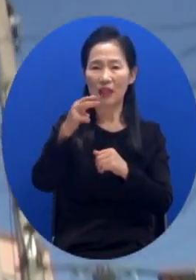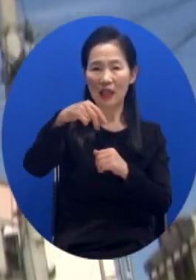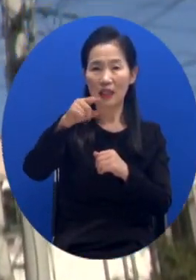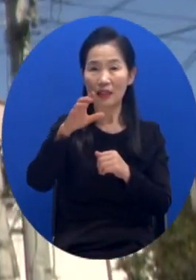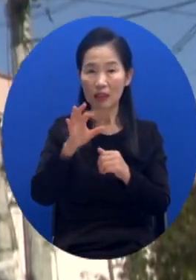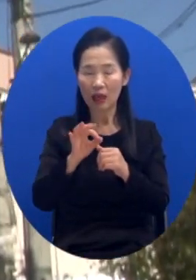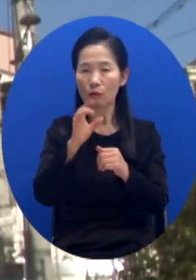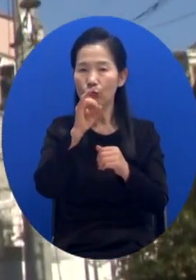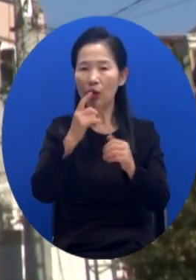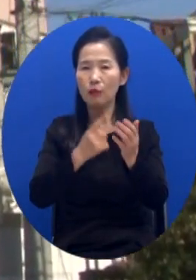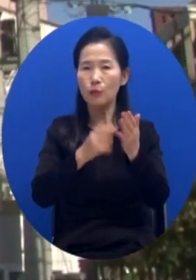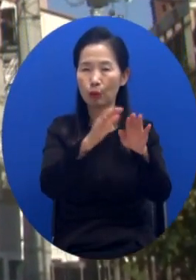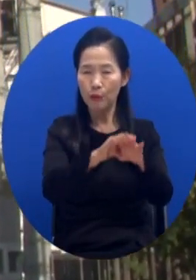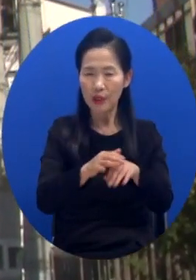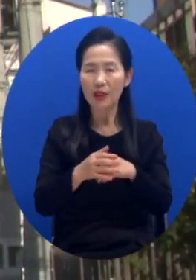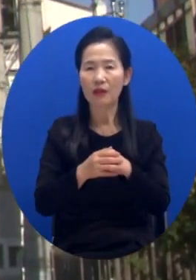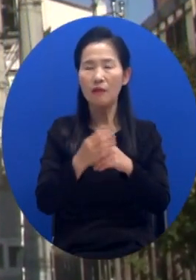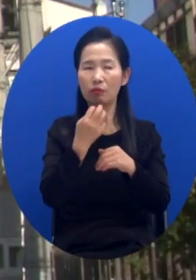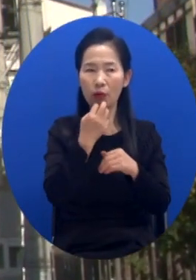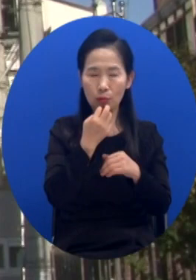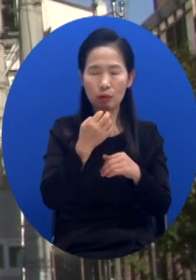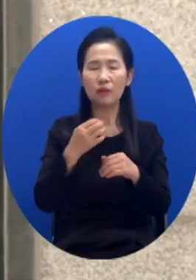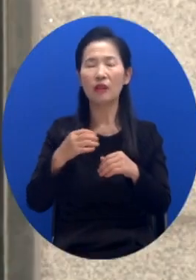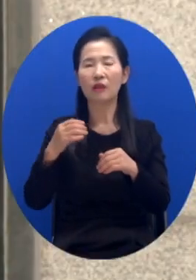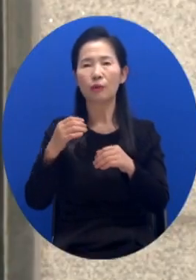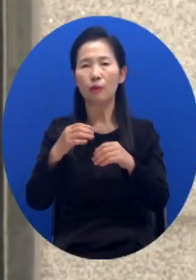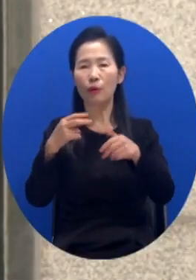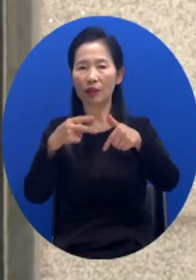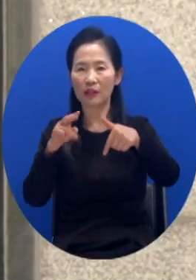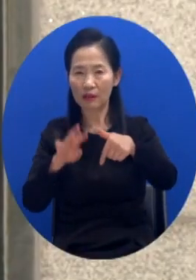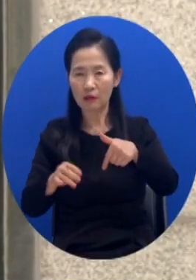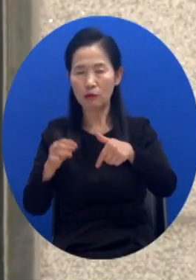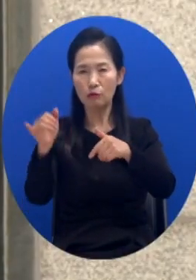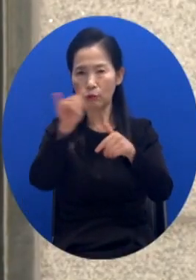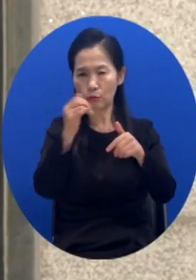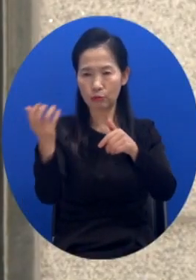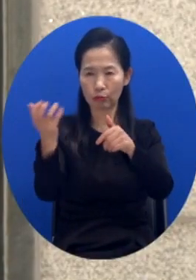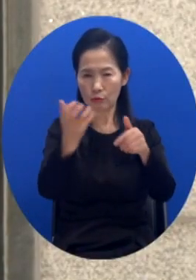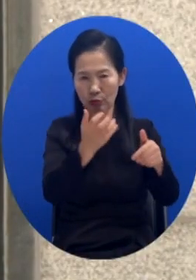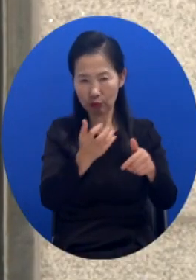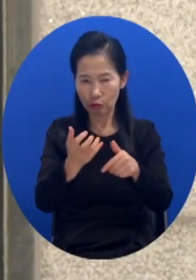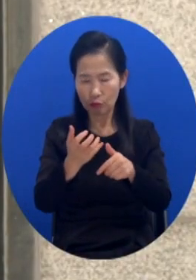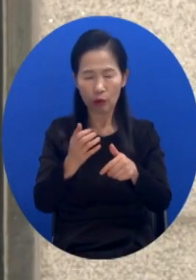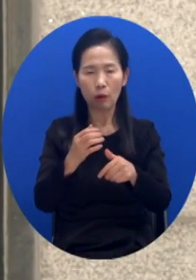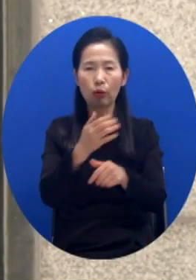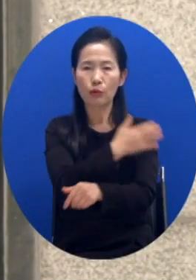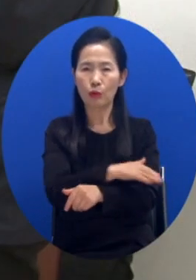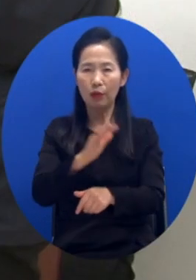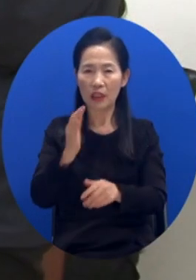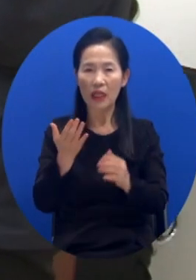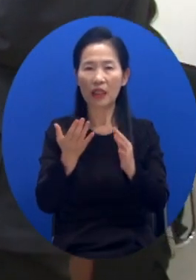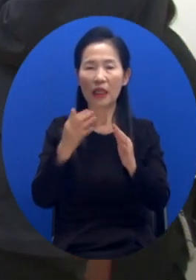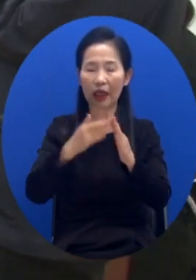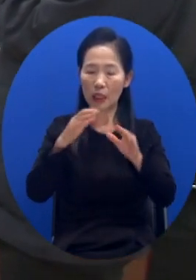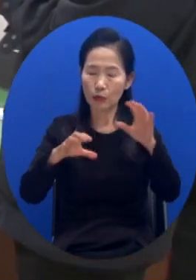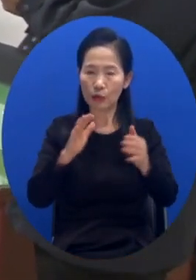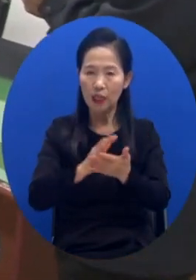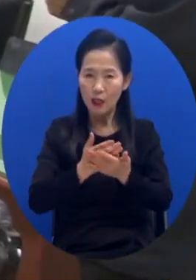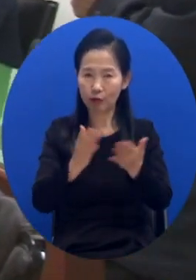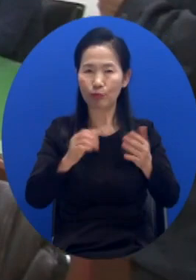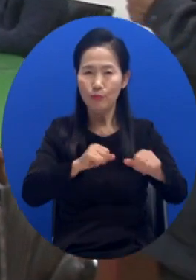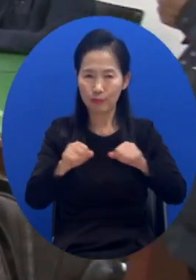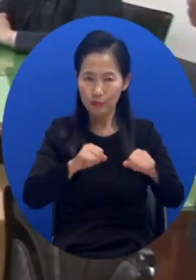예장중앙총회는 서울역을 시작으로 인천을 비롯해 전국을 돌며 소외 이웃들을 위한 나눔을 실천한다는 계획입니다.